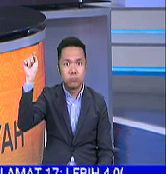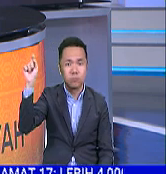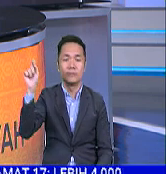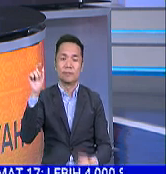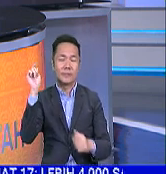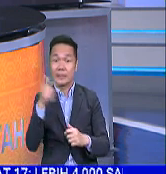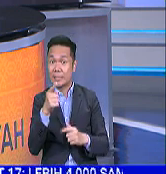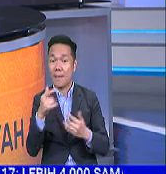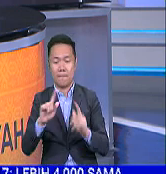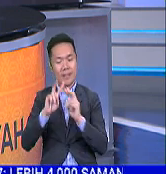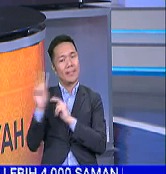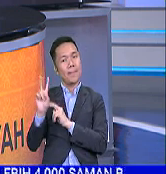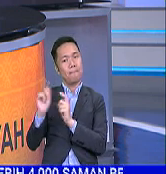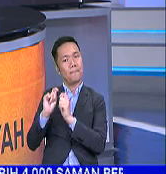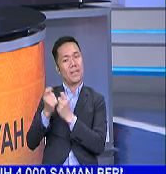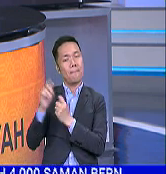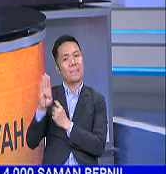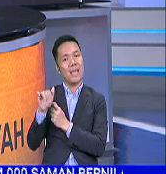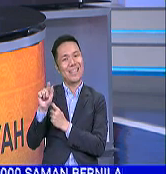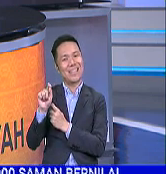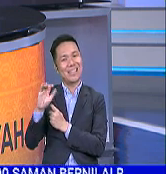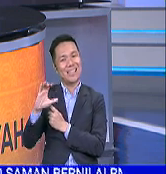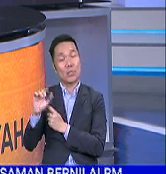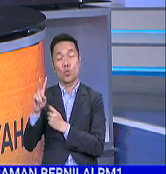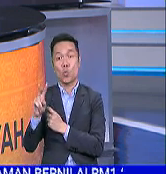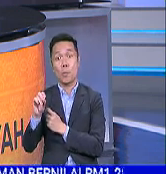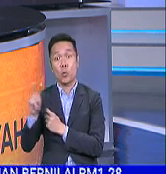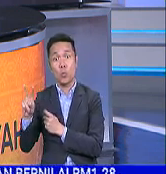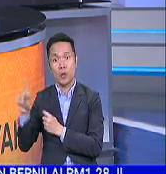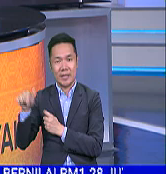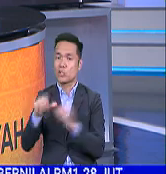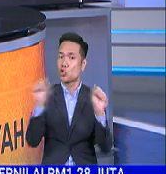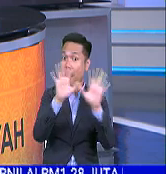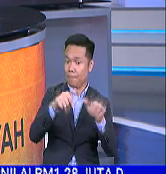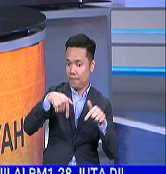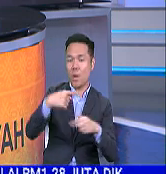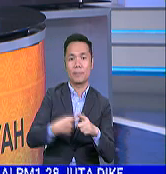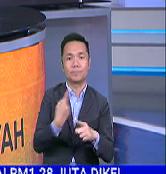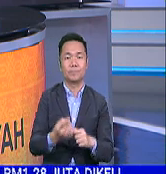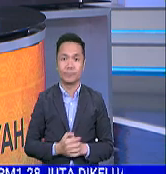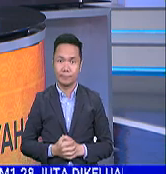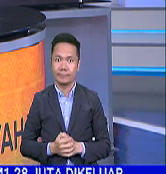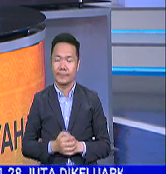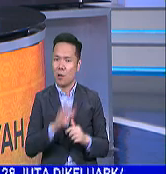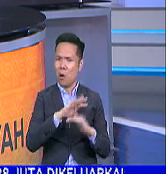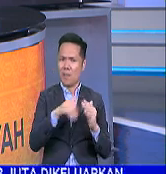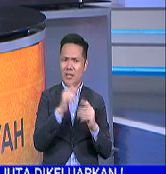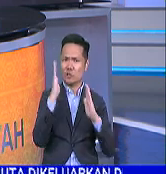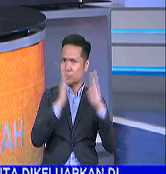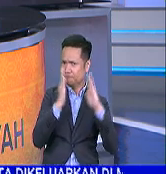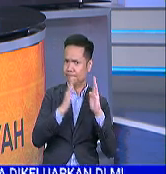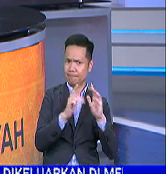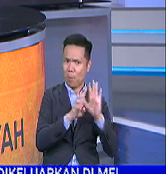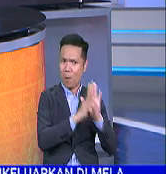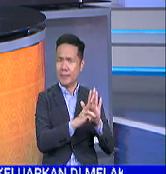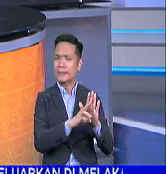kejohanan badminton berpasukan Asia BATC 2022 di Shah Alam bulan ini. Menurutnya, pemain negara perlu membuktikan bahawa